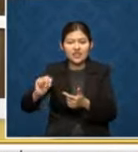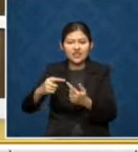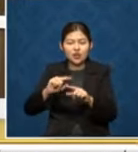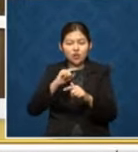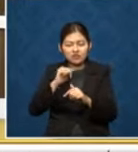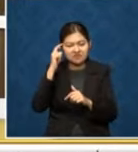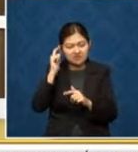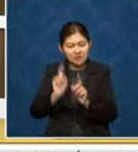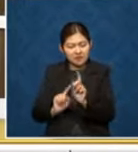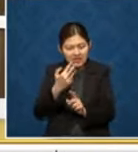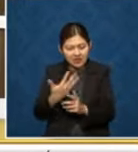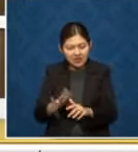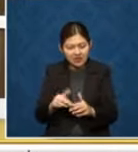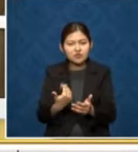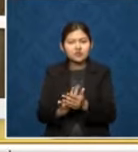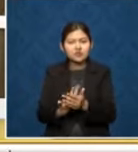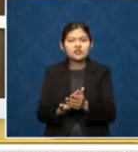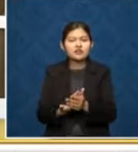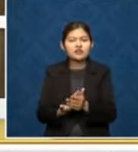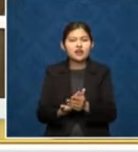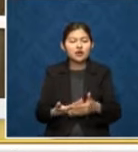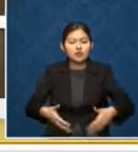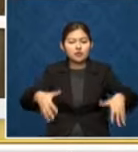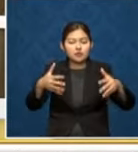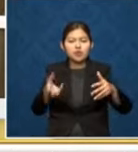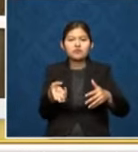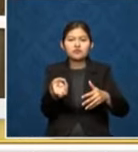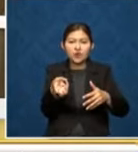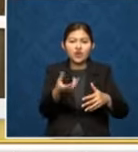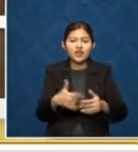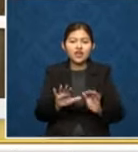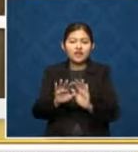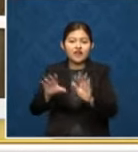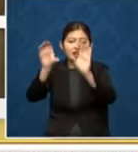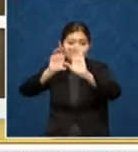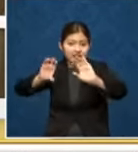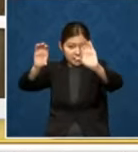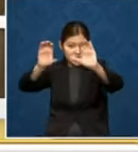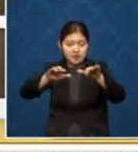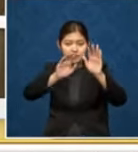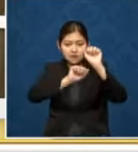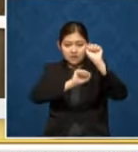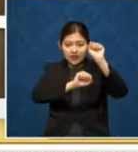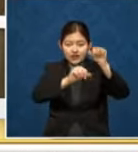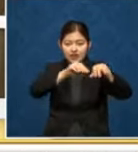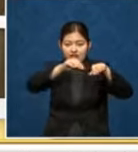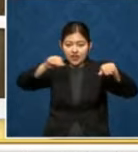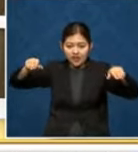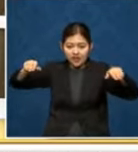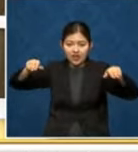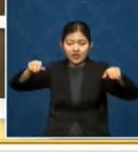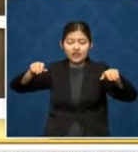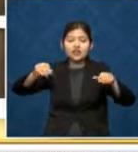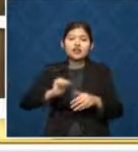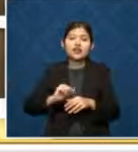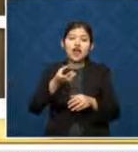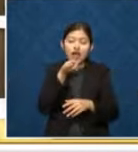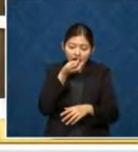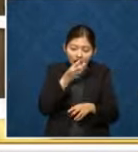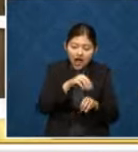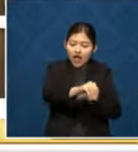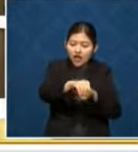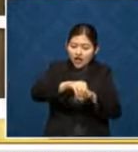ดนะครับเพราะฉะนั้นดึงขอให้ทางรัฐบาลรีบออกมาตรการต่างๆที่จะรองรับข้าวที่จะออก